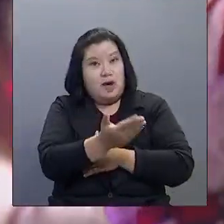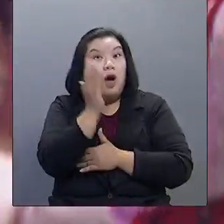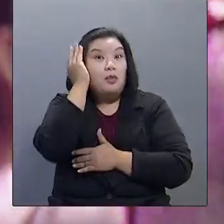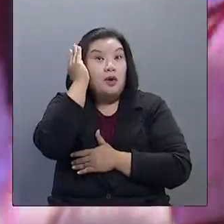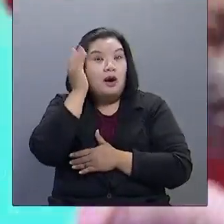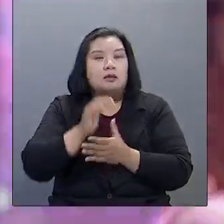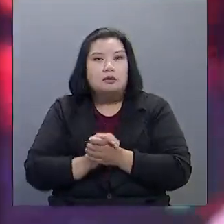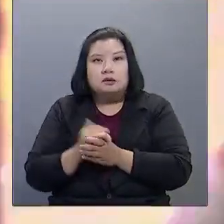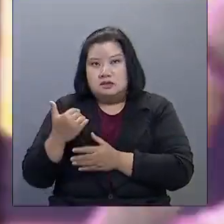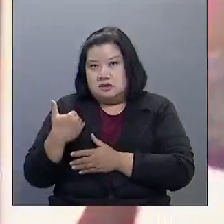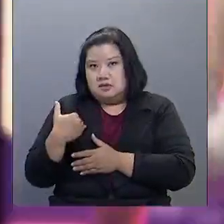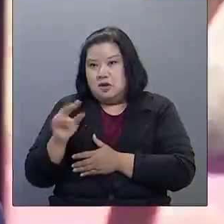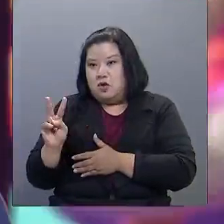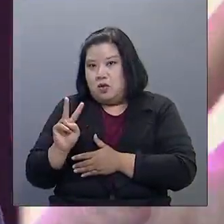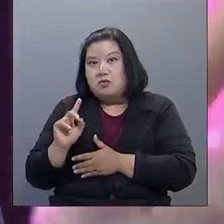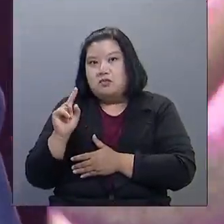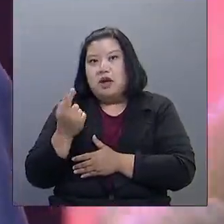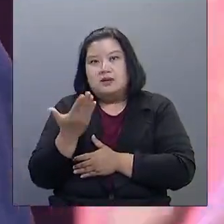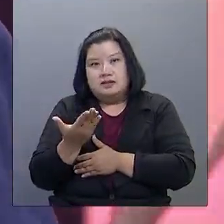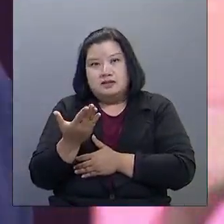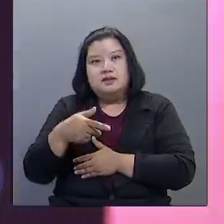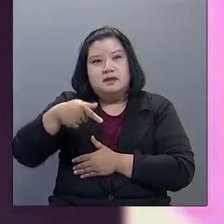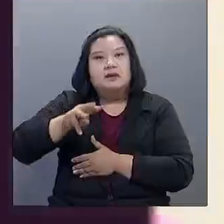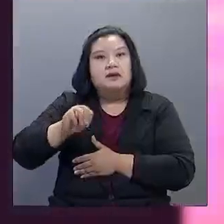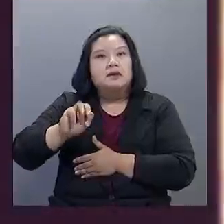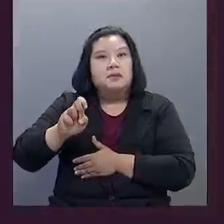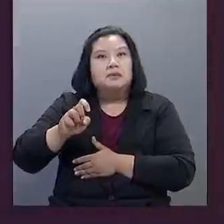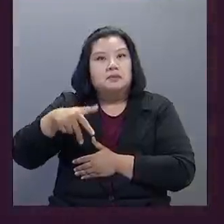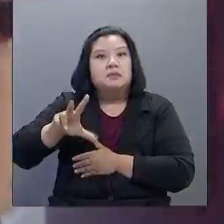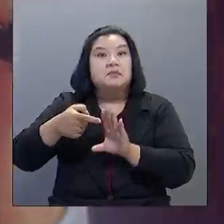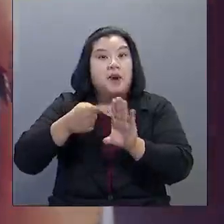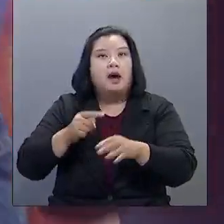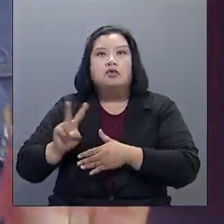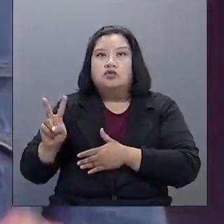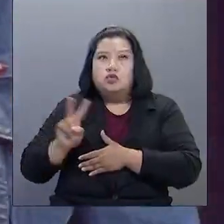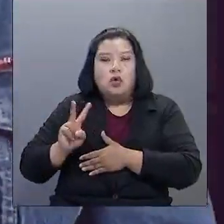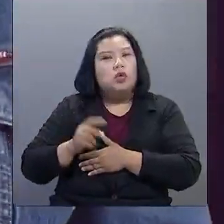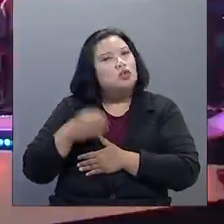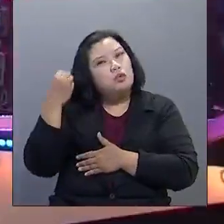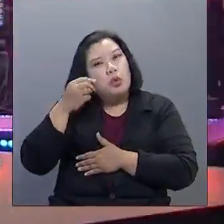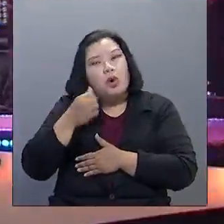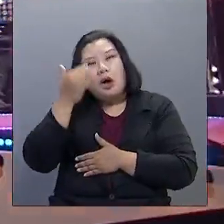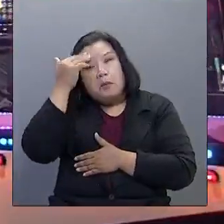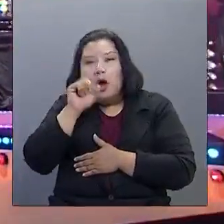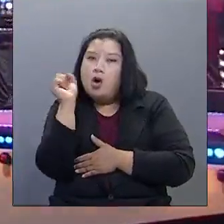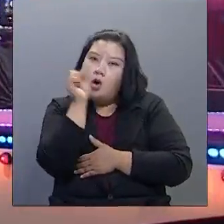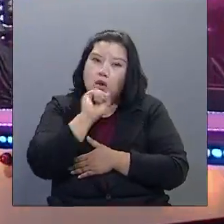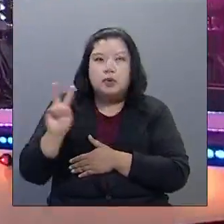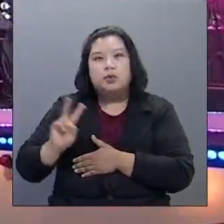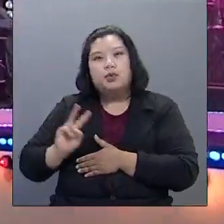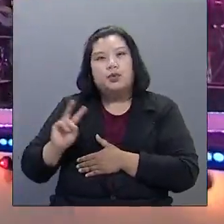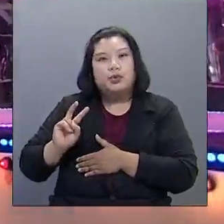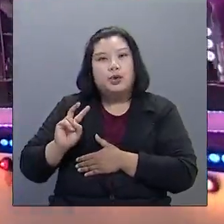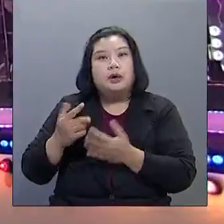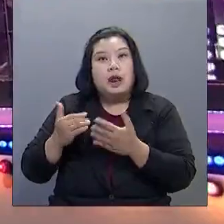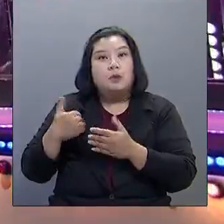มคู่ขวัญคนใหม่พิมพาพรสิริที่ตอนนี้ไปไหนมาไหนก็ควงคู่กันออกงานเพราะว่ามีเพลงที่ทำร่วมกันโดย